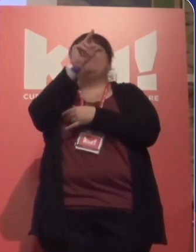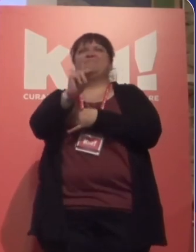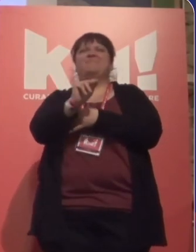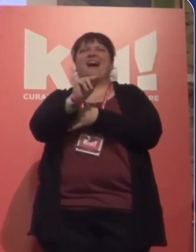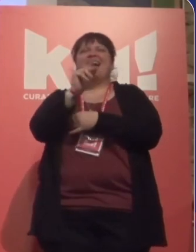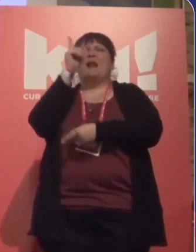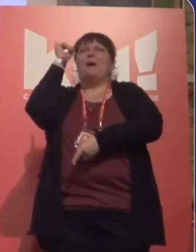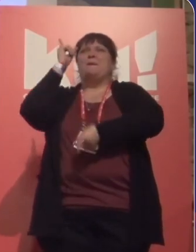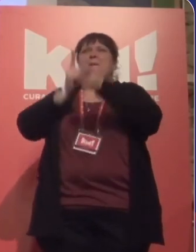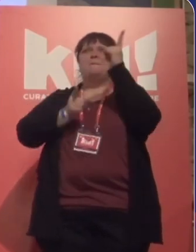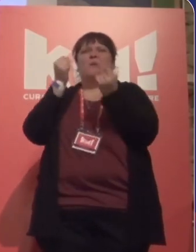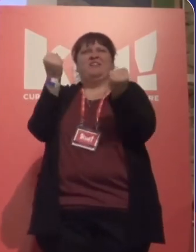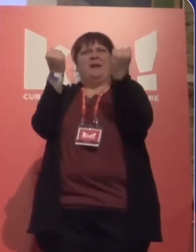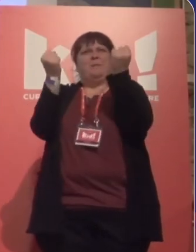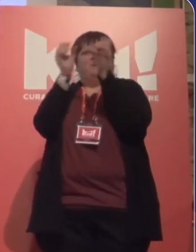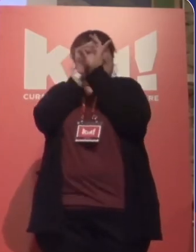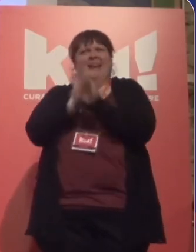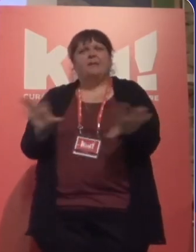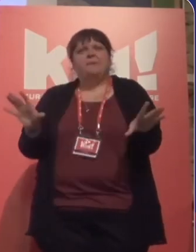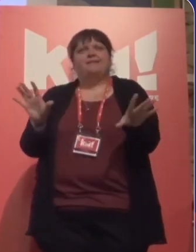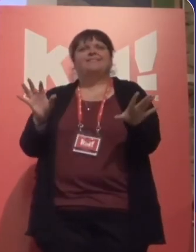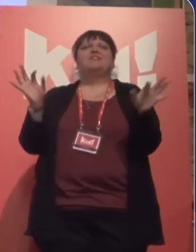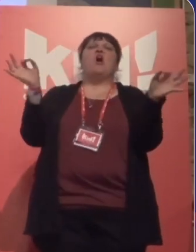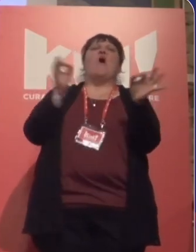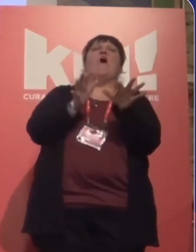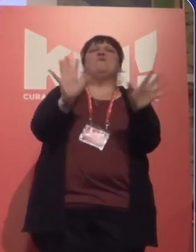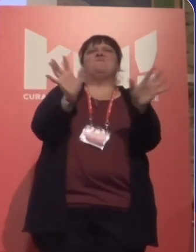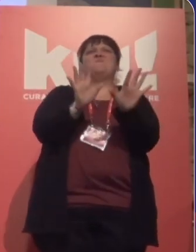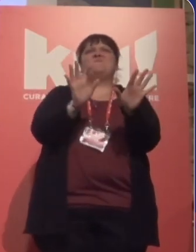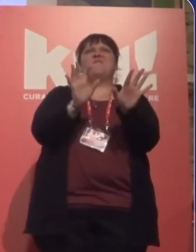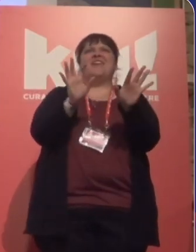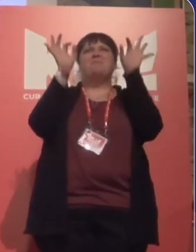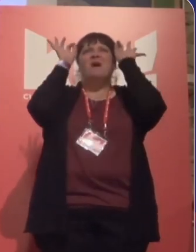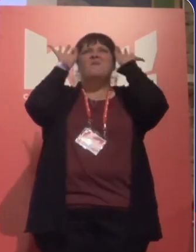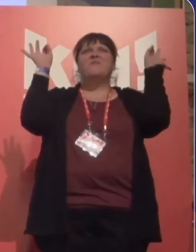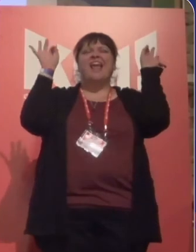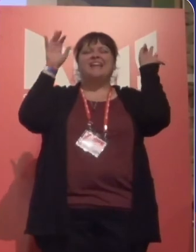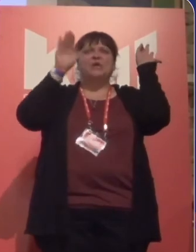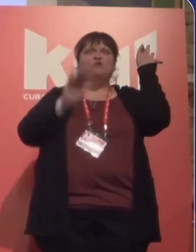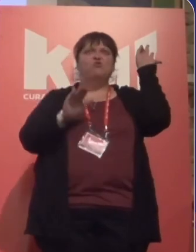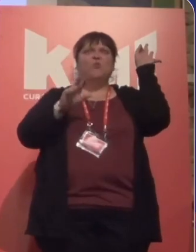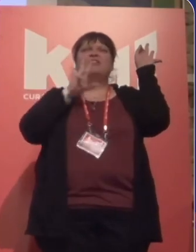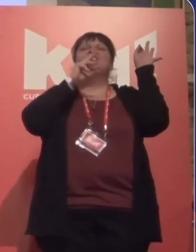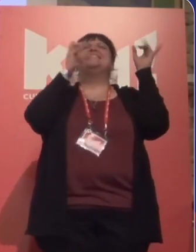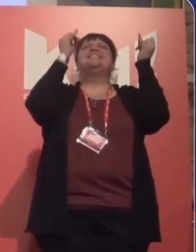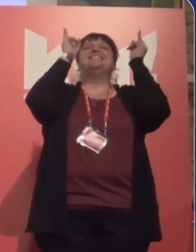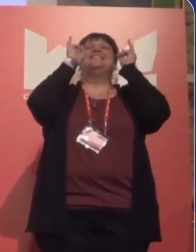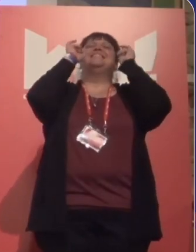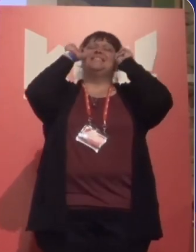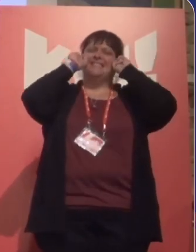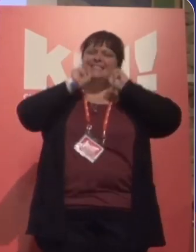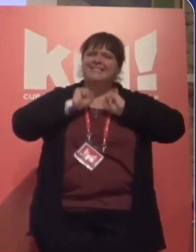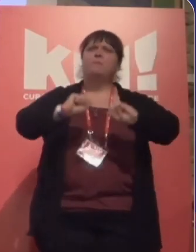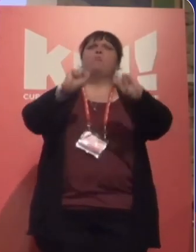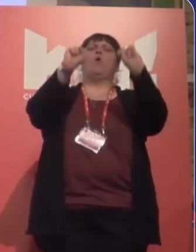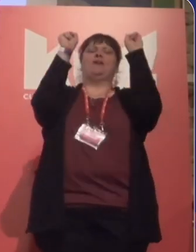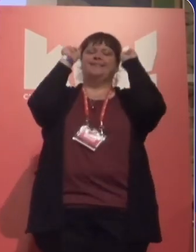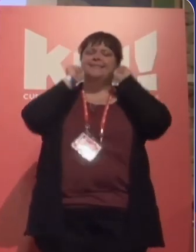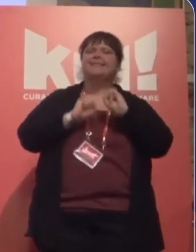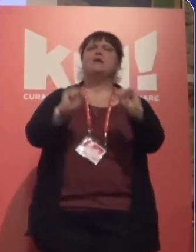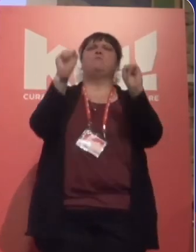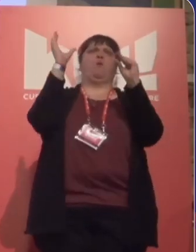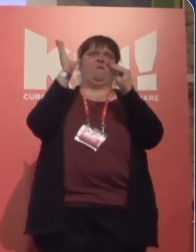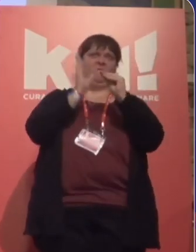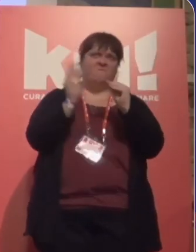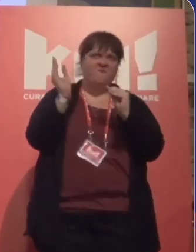fare avete presente allora tra granci e frankestein junior ognuno scelga quello che